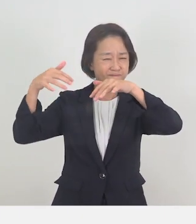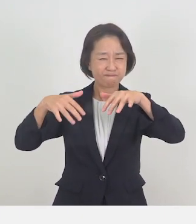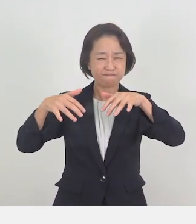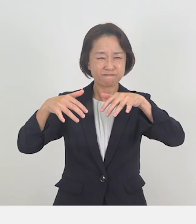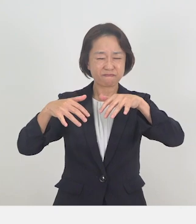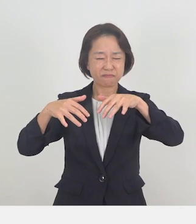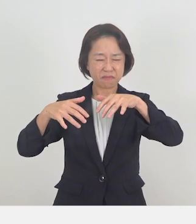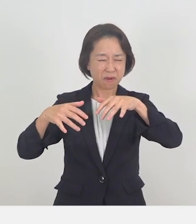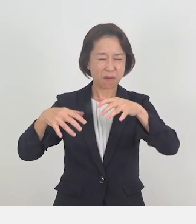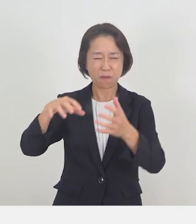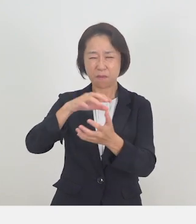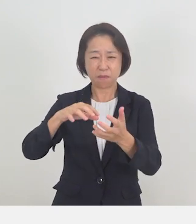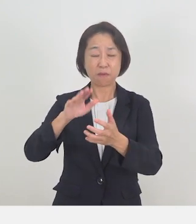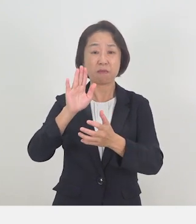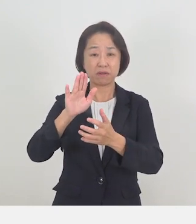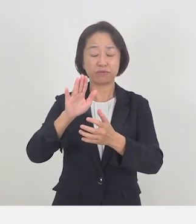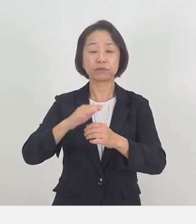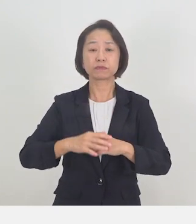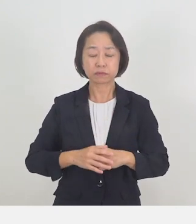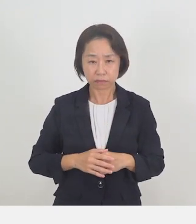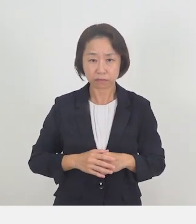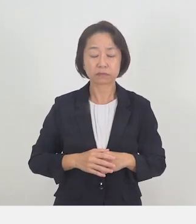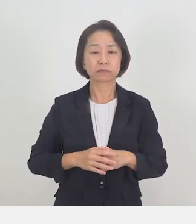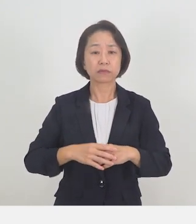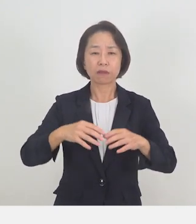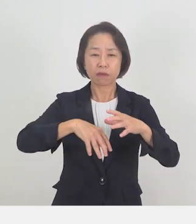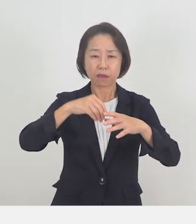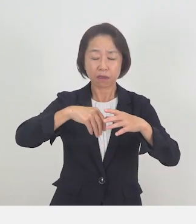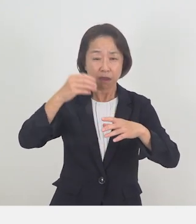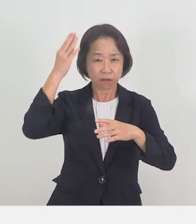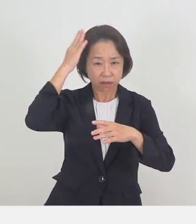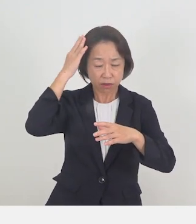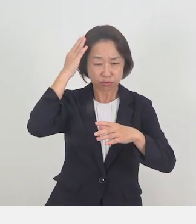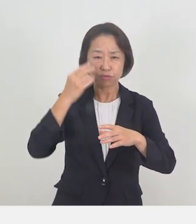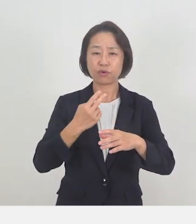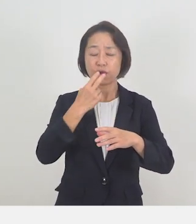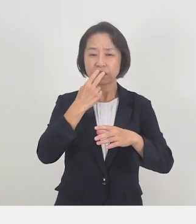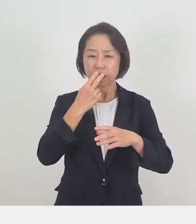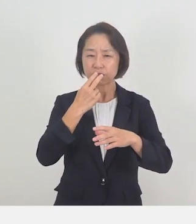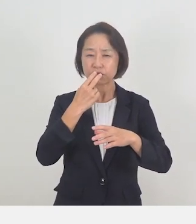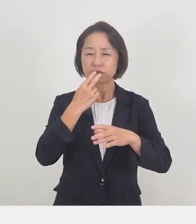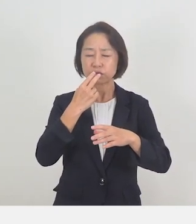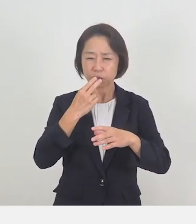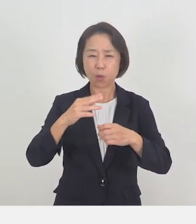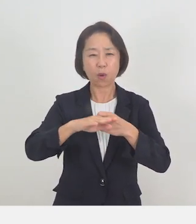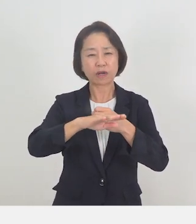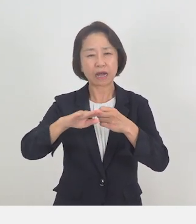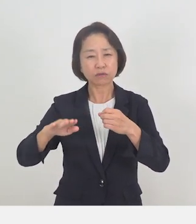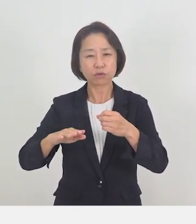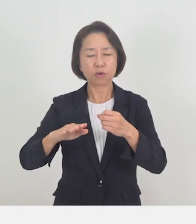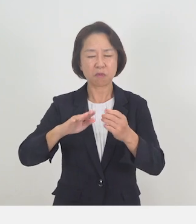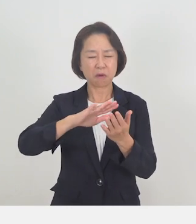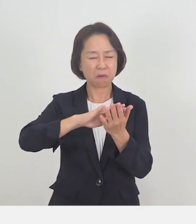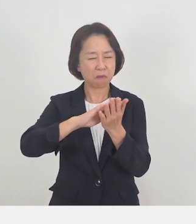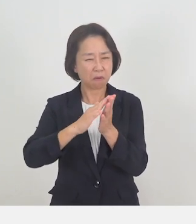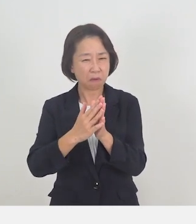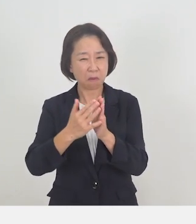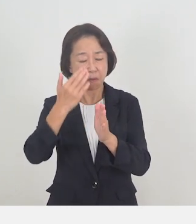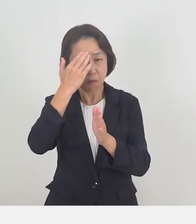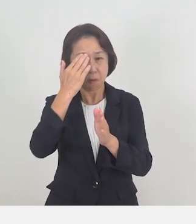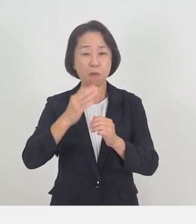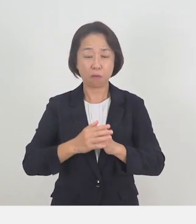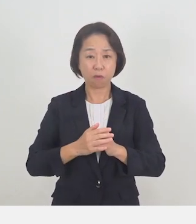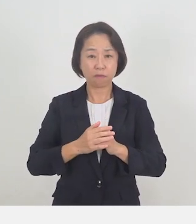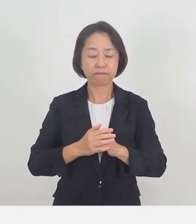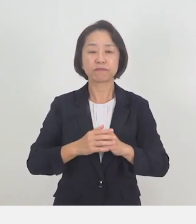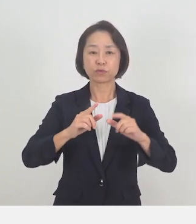ます原油高等やガスの供給部不安などエネルギーを取り巻く環境も大きく変貌しておりとでは電力を